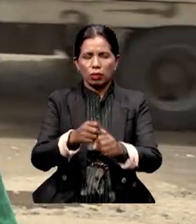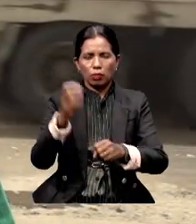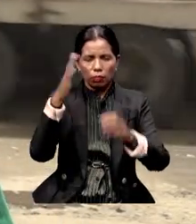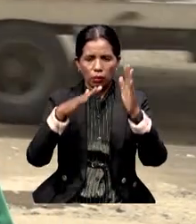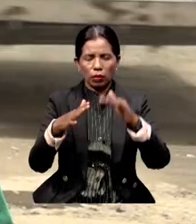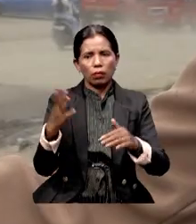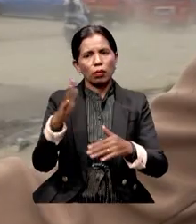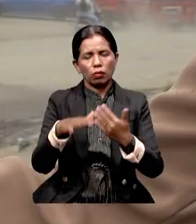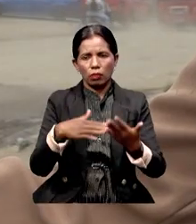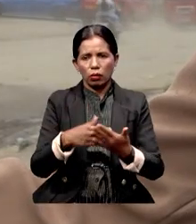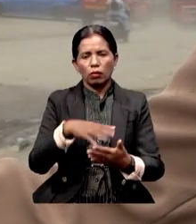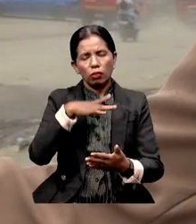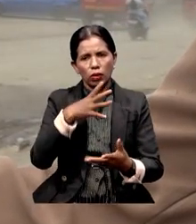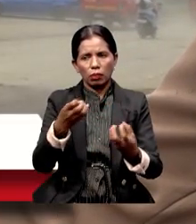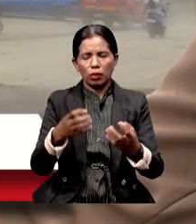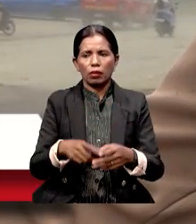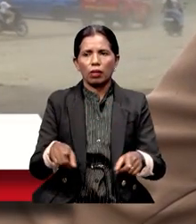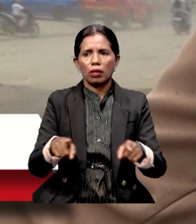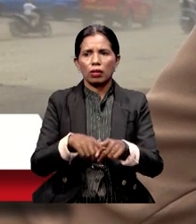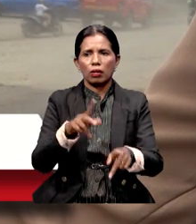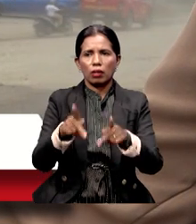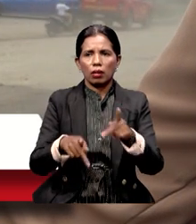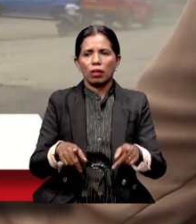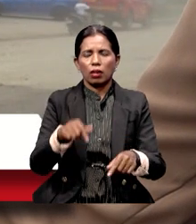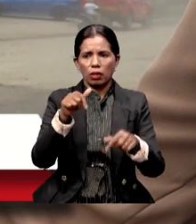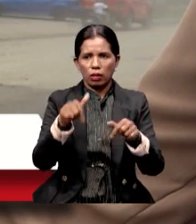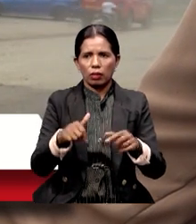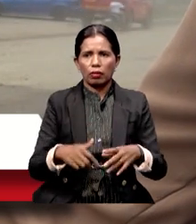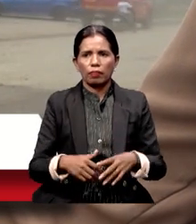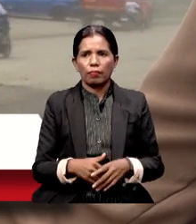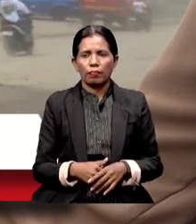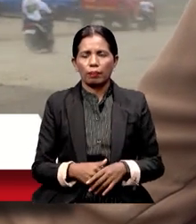sene nudar komunidade ida ne be maka